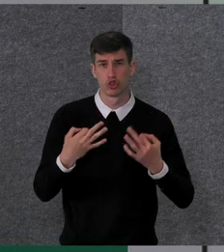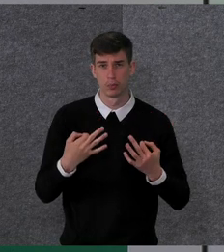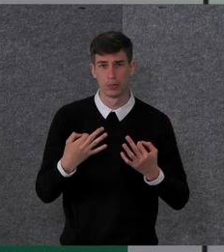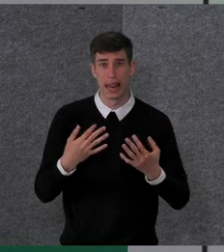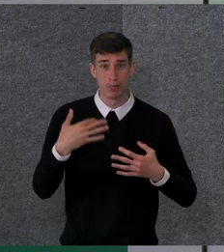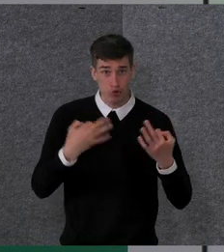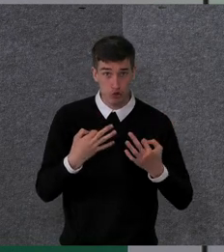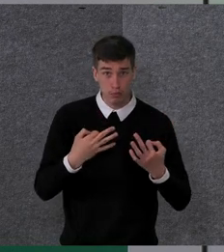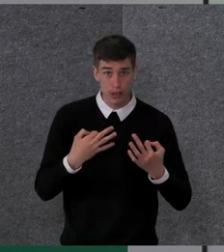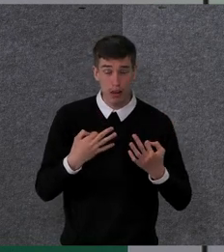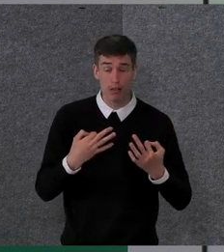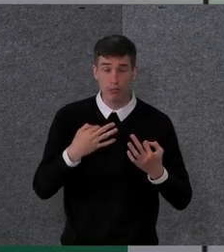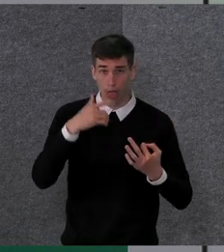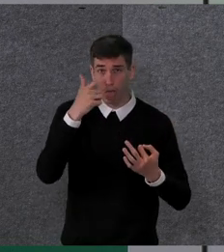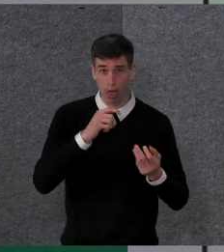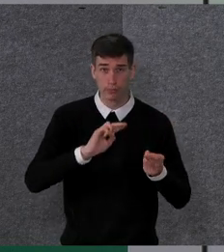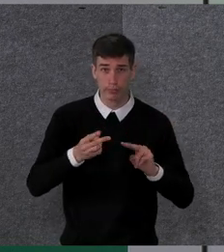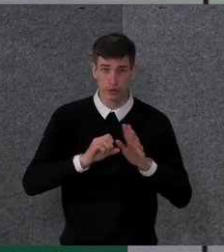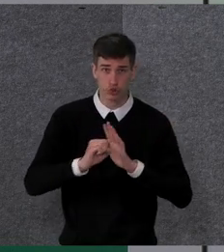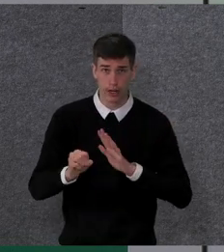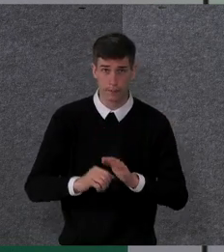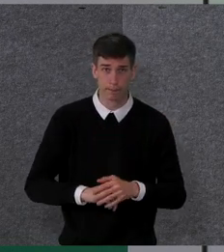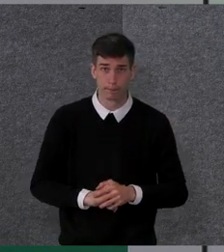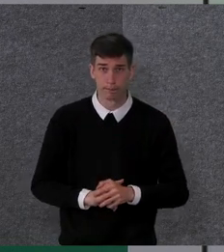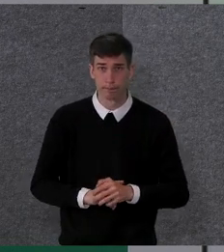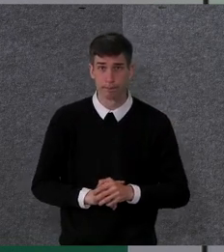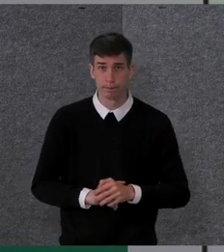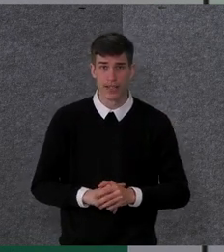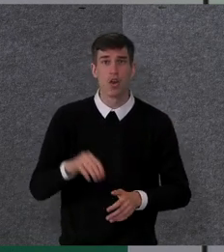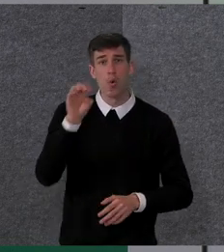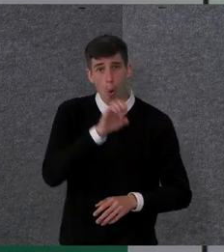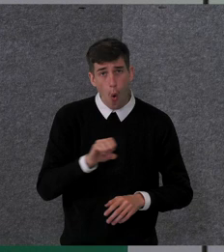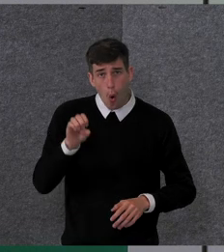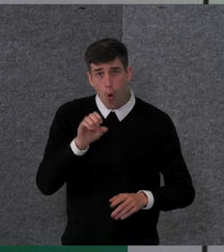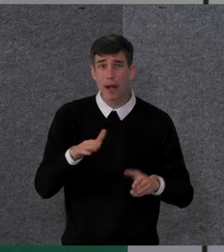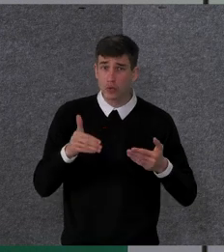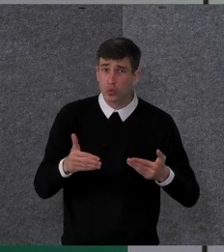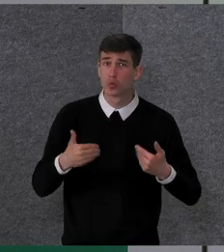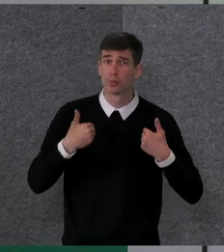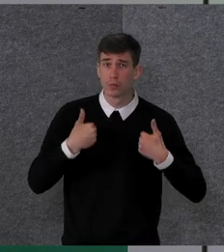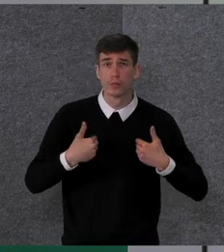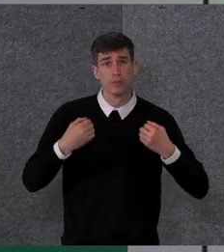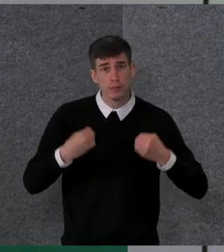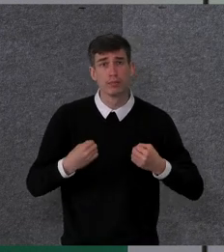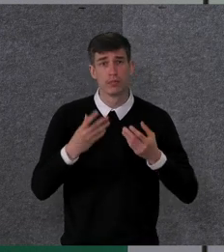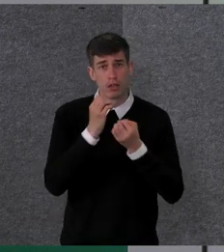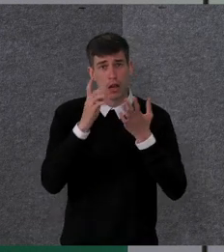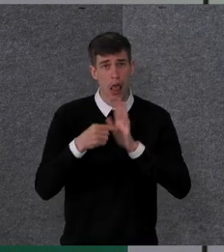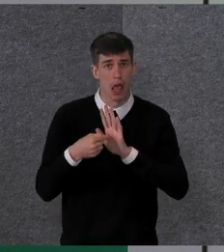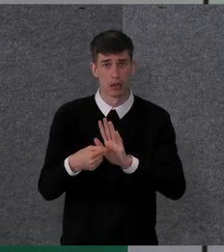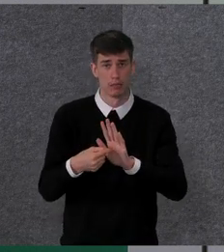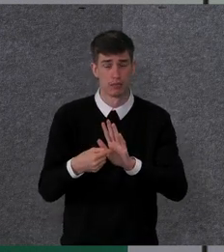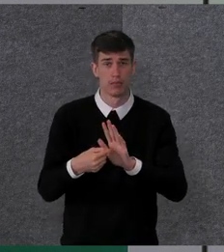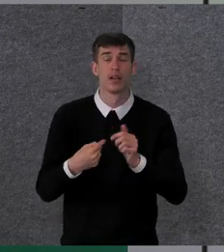wird aus dem Spiel eben auch ernst. Und ich wünsche mir sehr, dass die EU an dieser Stelle ganz klar ist. Und ich habe mich auch